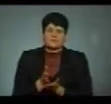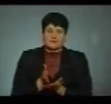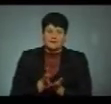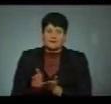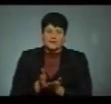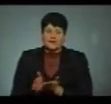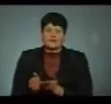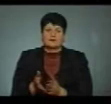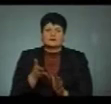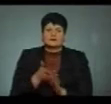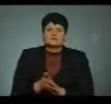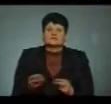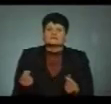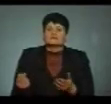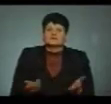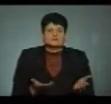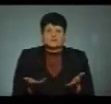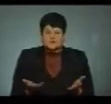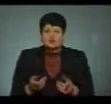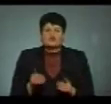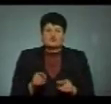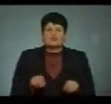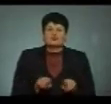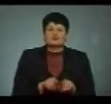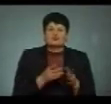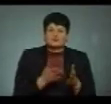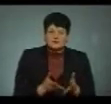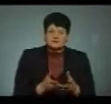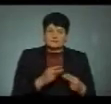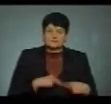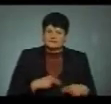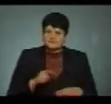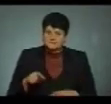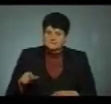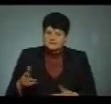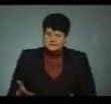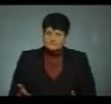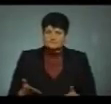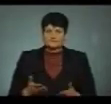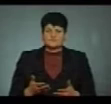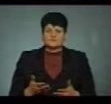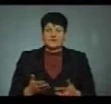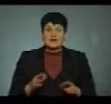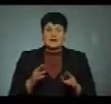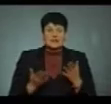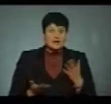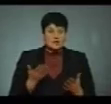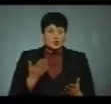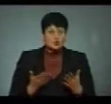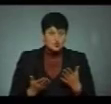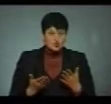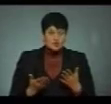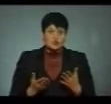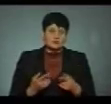статті розходів, чому саме така кадрова політика здійснюється. І якщо їм